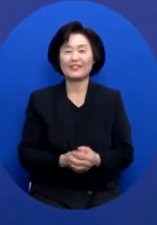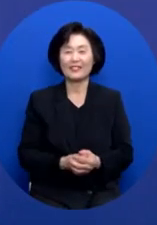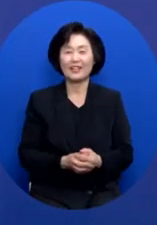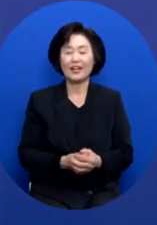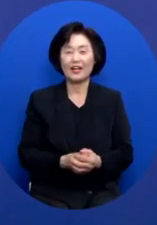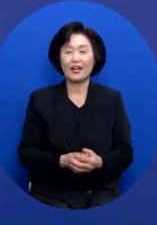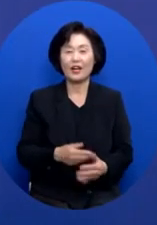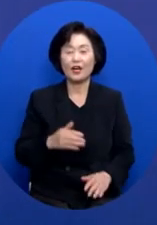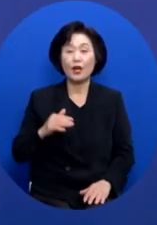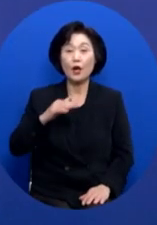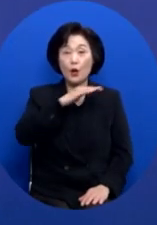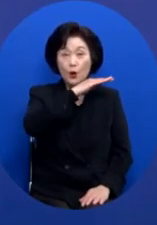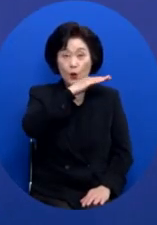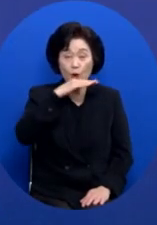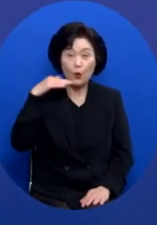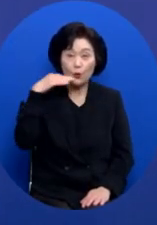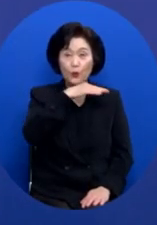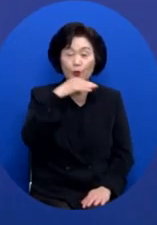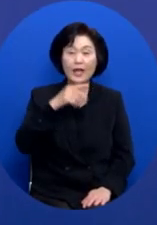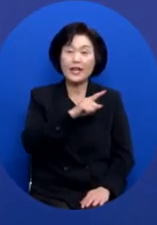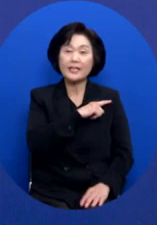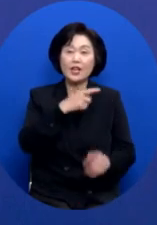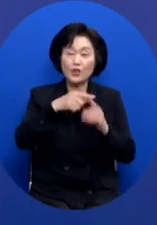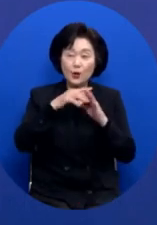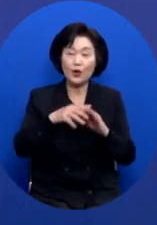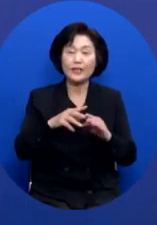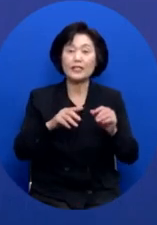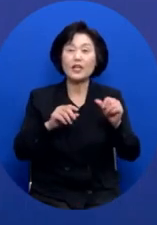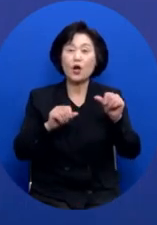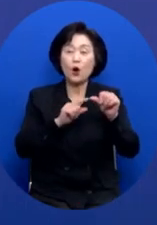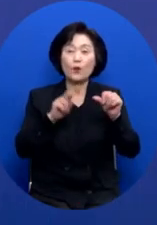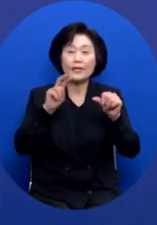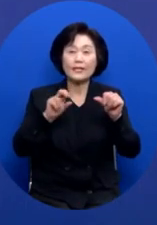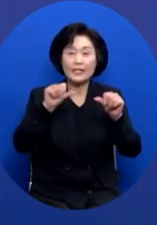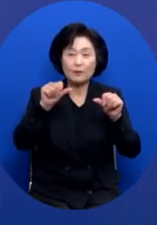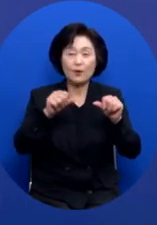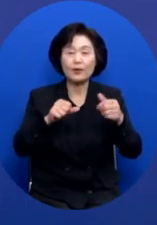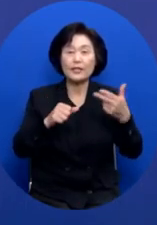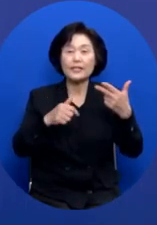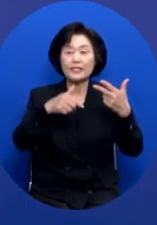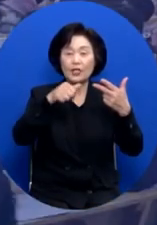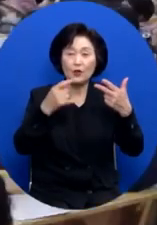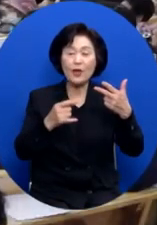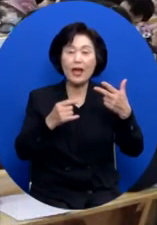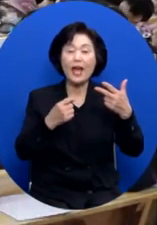구례 제1교회는 25일 제7회 은빛 한마당 잔치를 열었습니다.